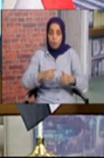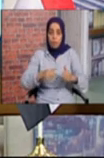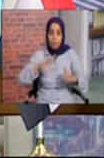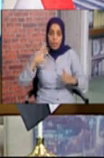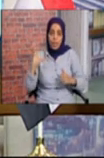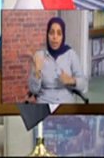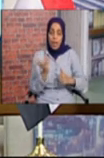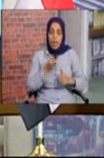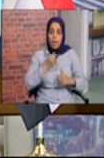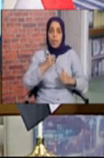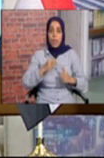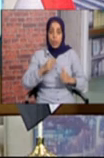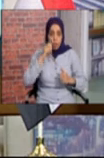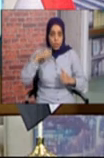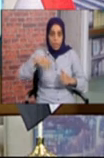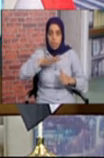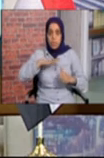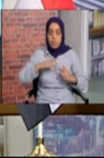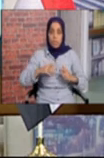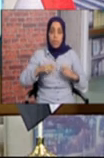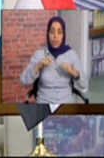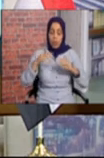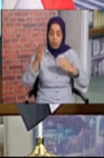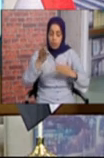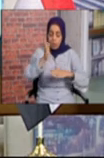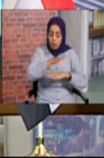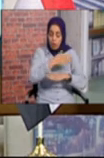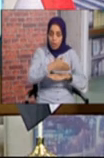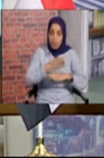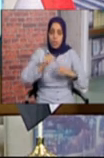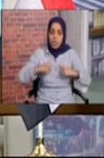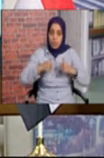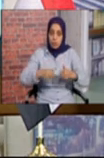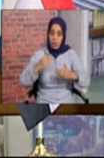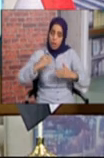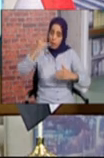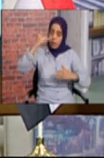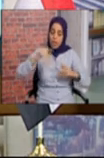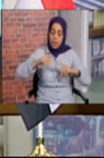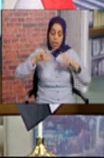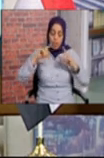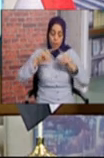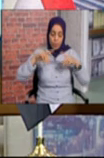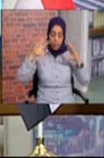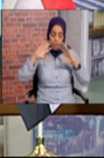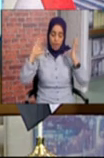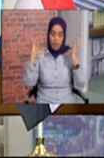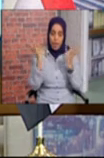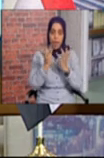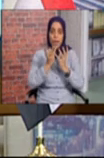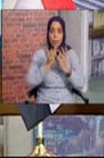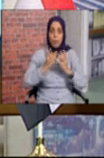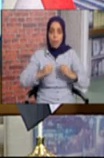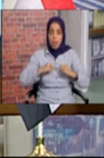المستضيفينها، على إن هي تحط الخريطة الاستراتيجية لبناء دول، يعني هنقول